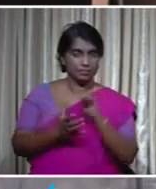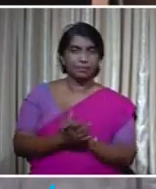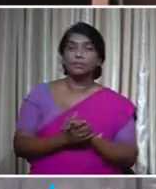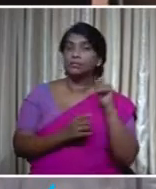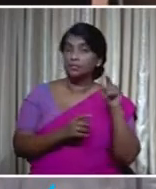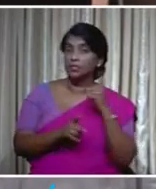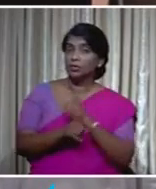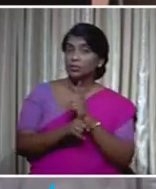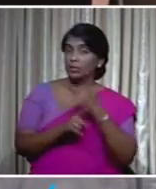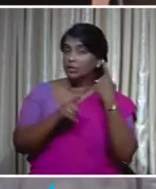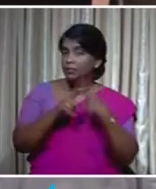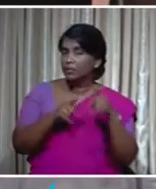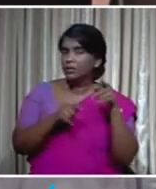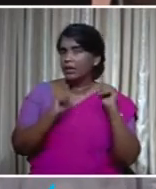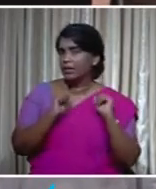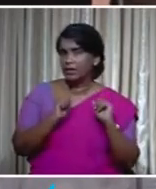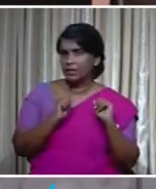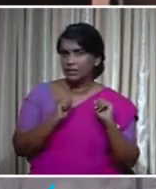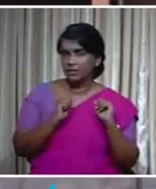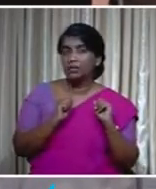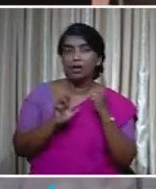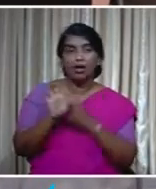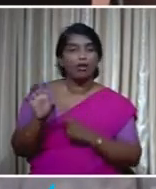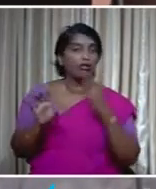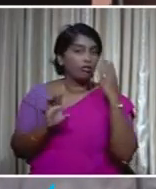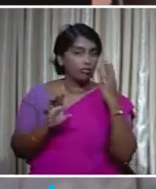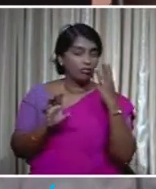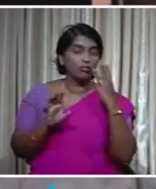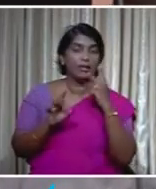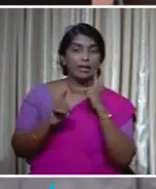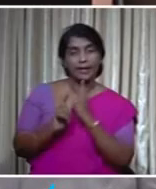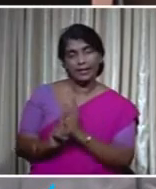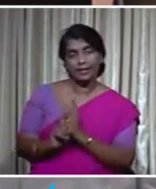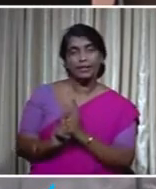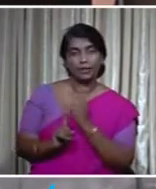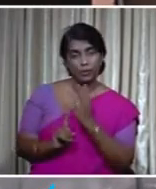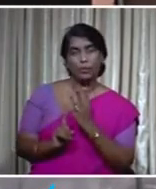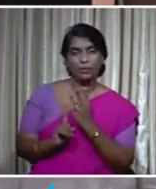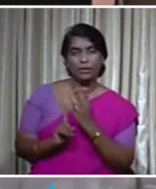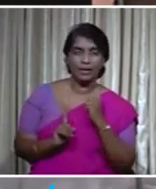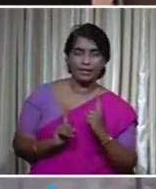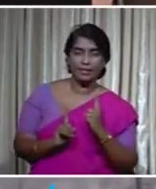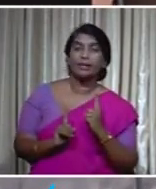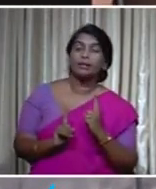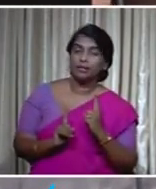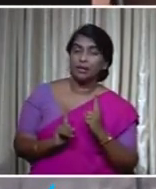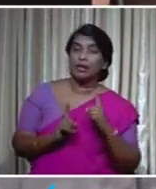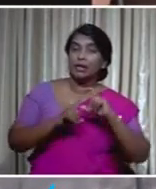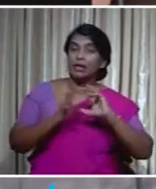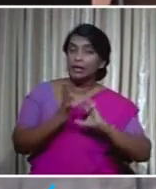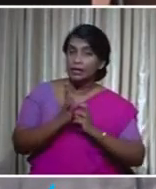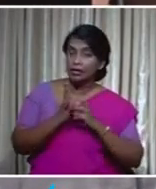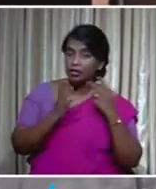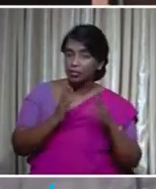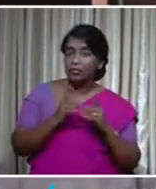நிலைமை. அவர் ஒரு 3-1 இருக்கிற டீச்சர், மாஸ்டர் ஆஃப் எஜுகேஷனோ அல்லது அவர் அடுத்த ஒரு டிப்ளமா செய்திருந்தால் அவருக்கு நீங்கள் ஒரு